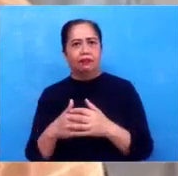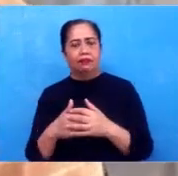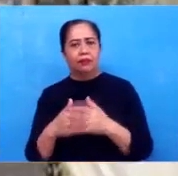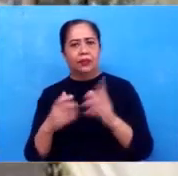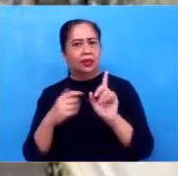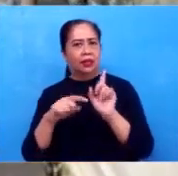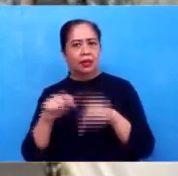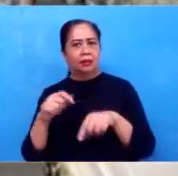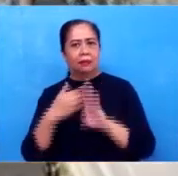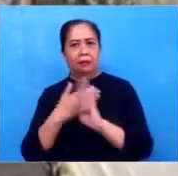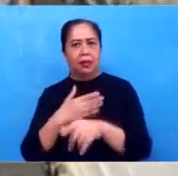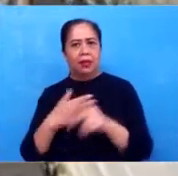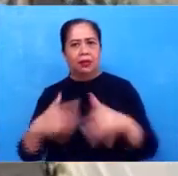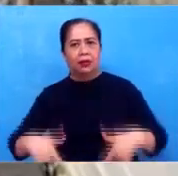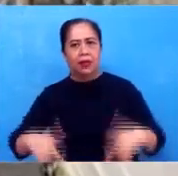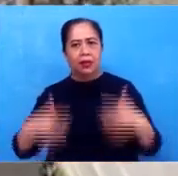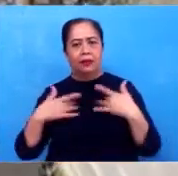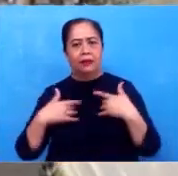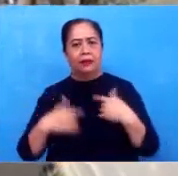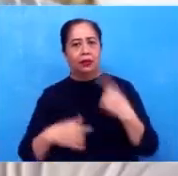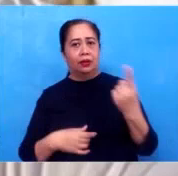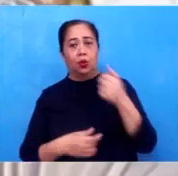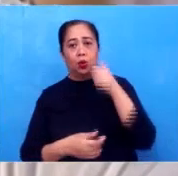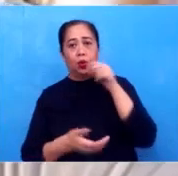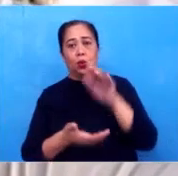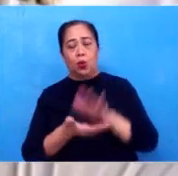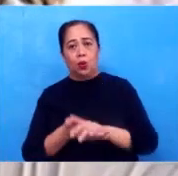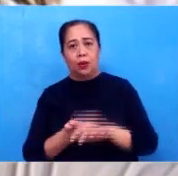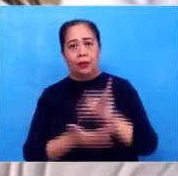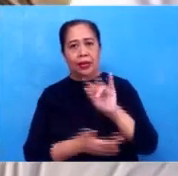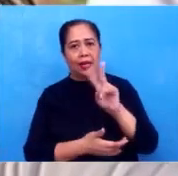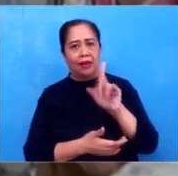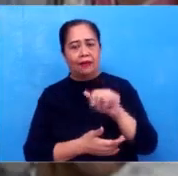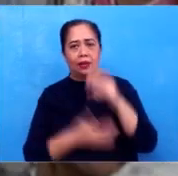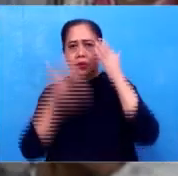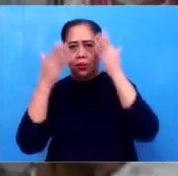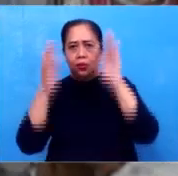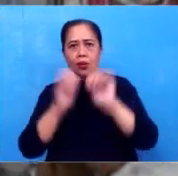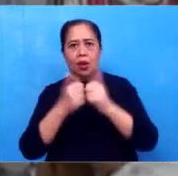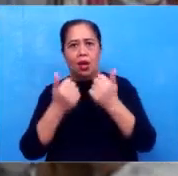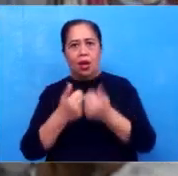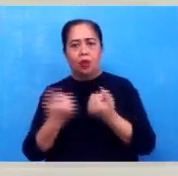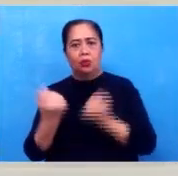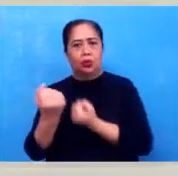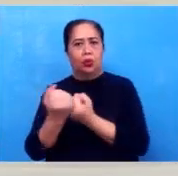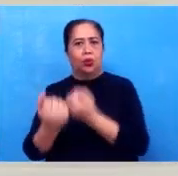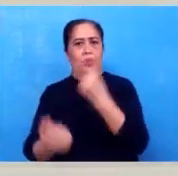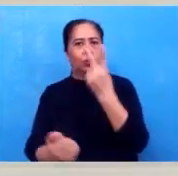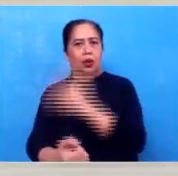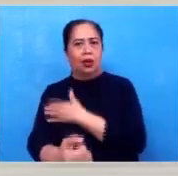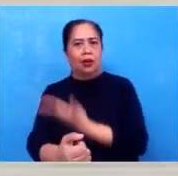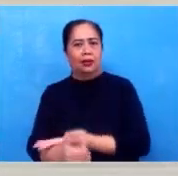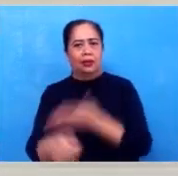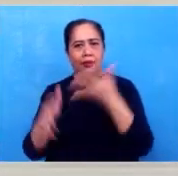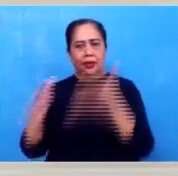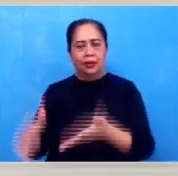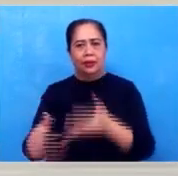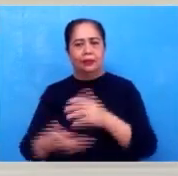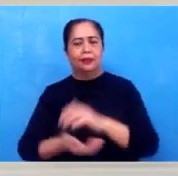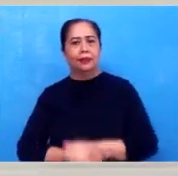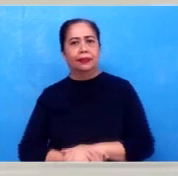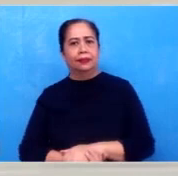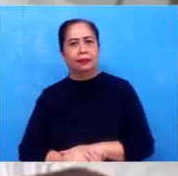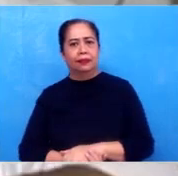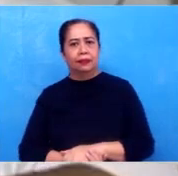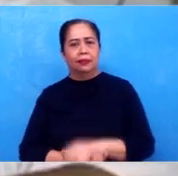niya. Ang nauli lang may bahay na si Ivy, di raw alam kung paano bubuhayin ang dalawang anak na iniwan ni Jaynard. Kasi ngayon